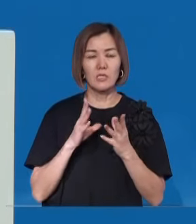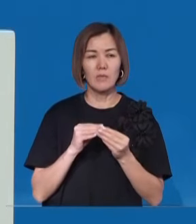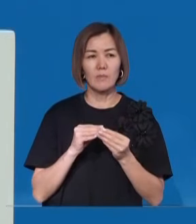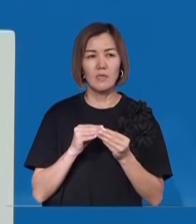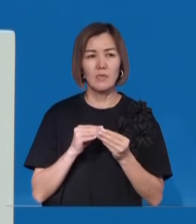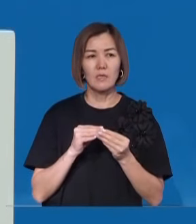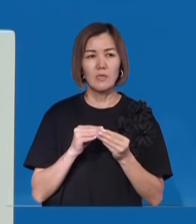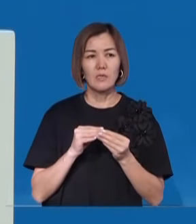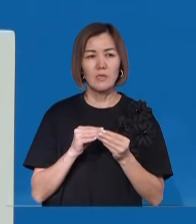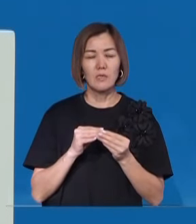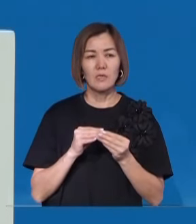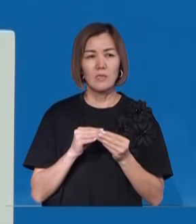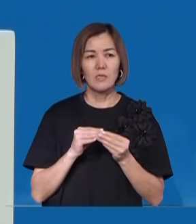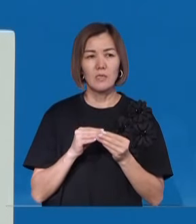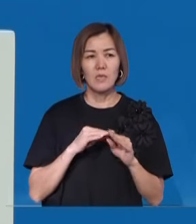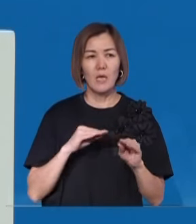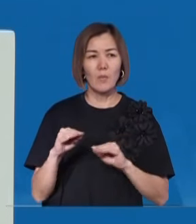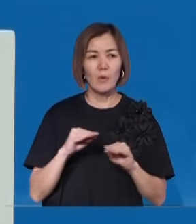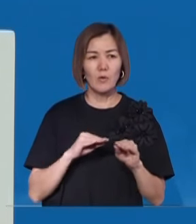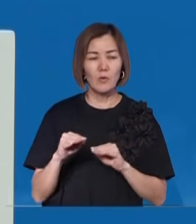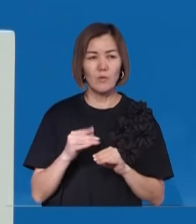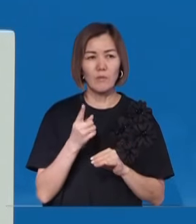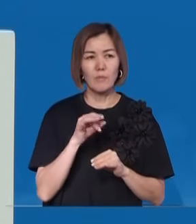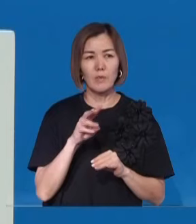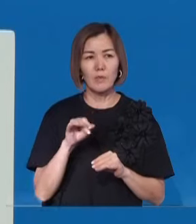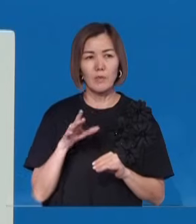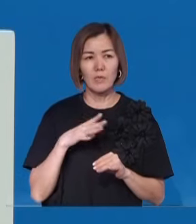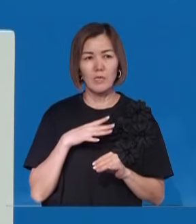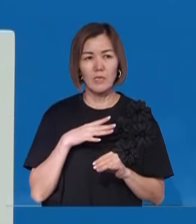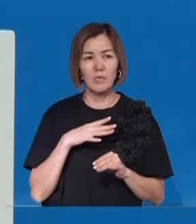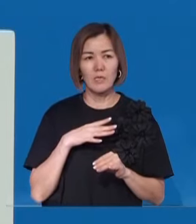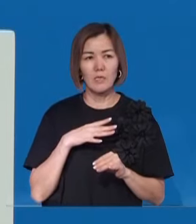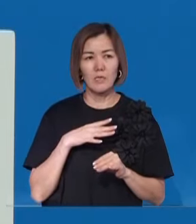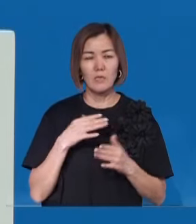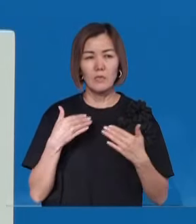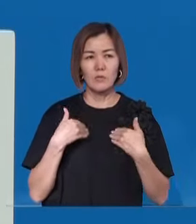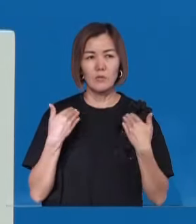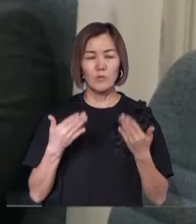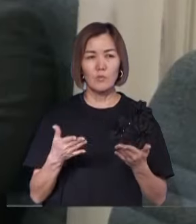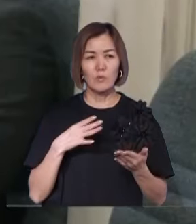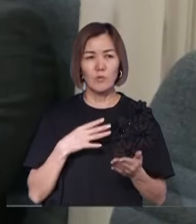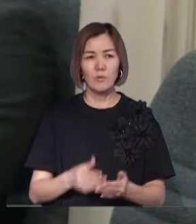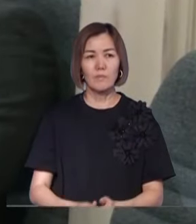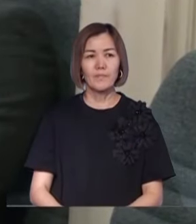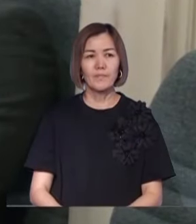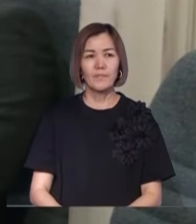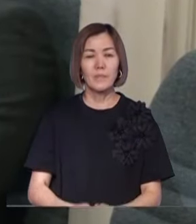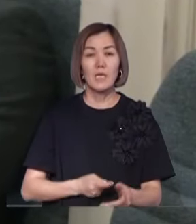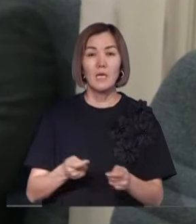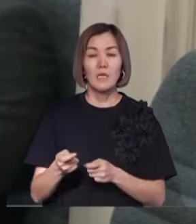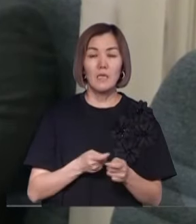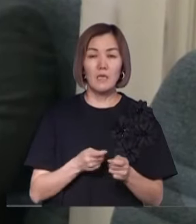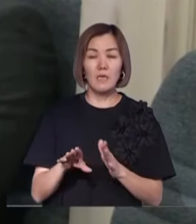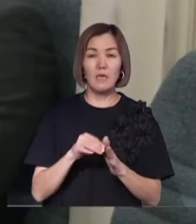алу бойынша конкурстың рәсімдеудің басталуына 1 миллион теңге бөлу ұсынылып отыр. Басқарма басшылары